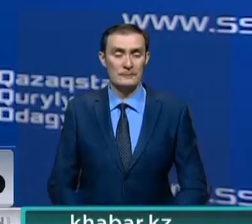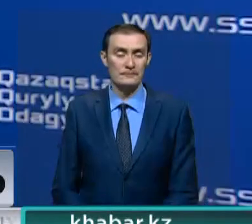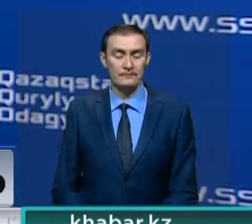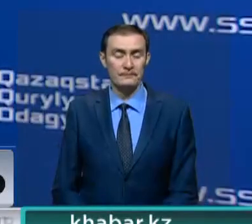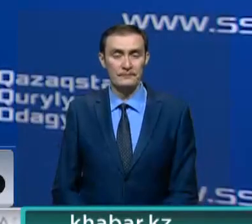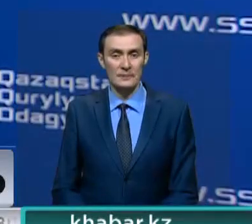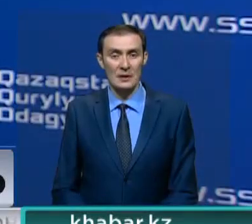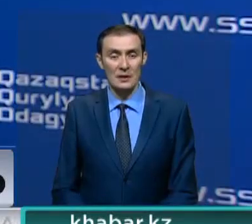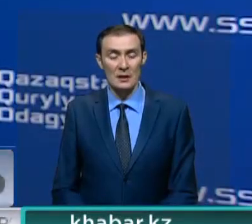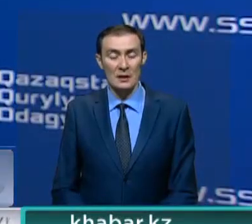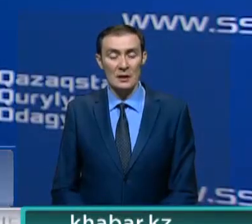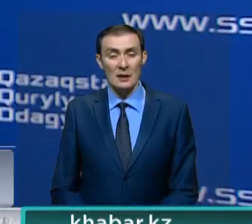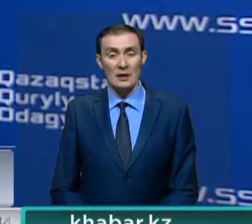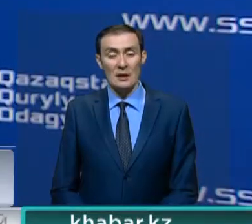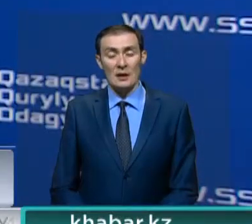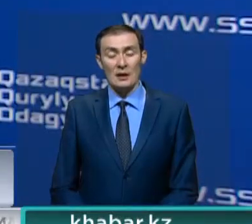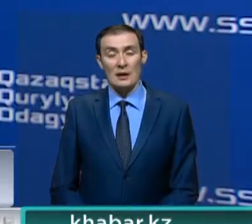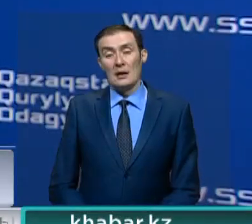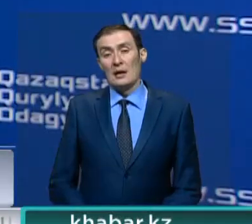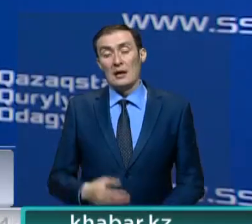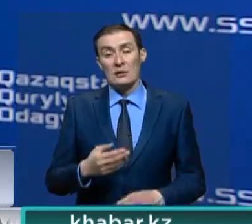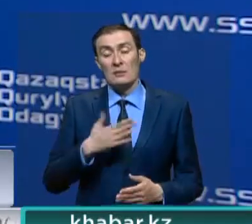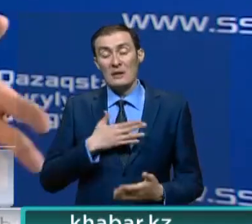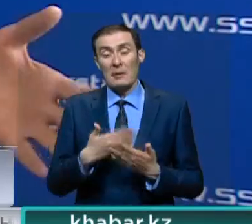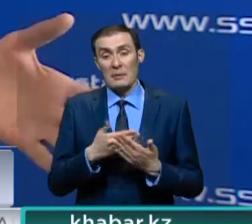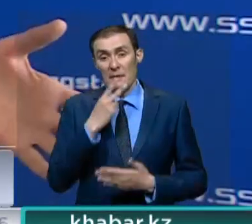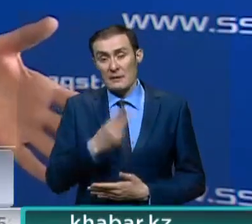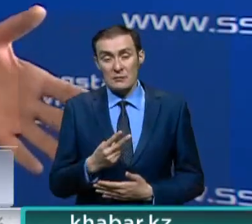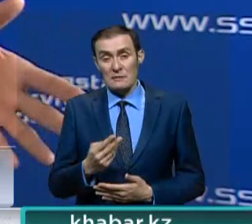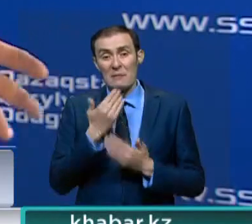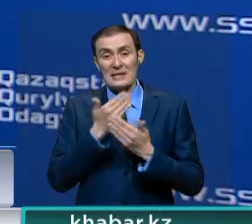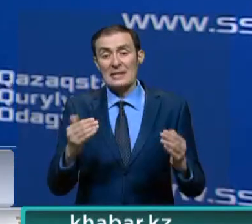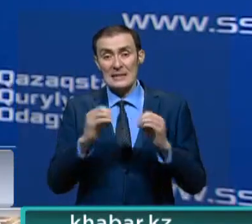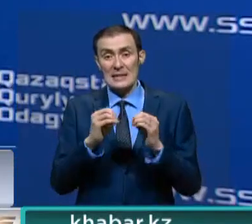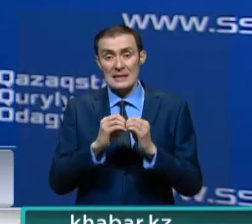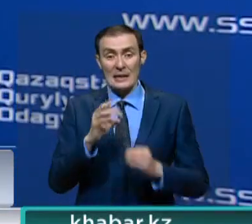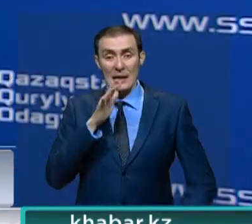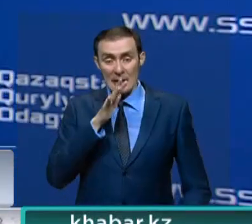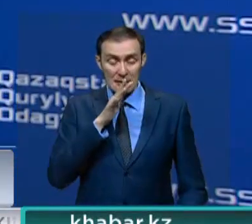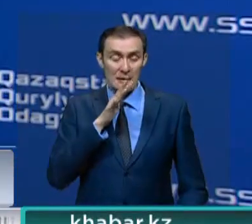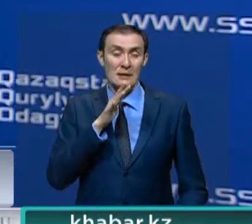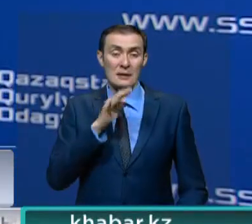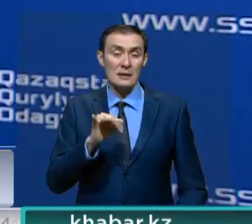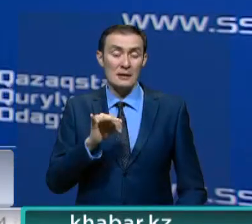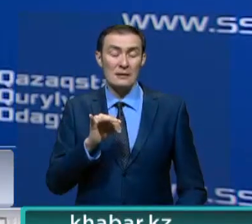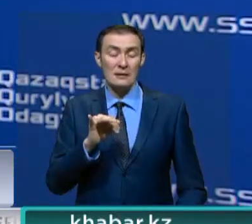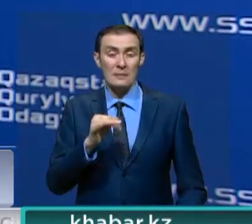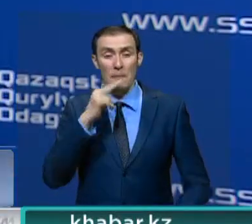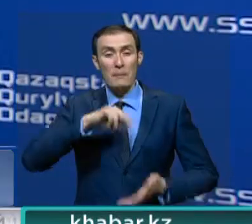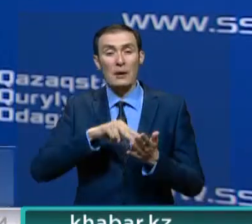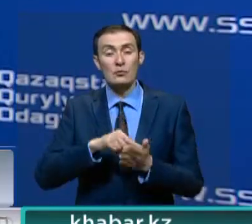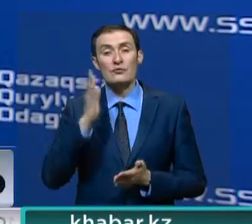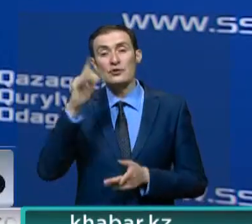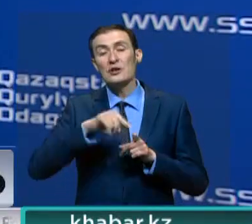Есть такой научный способ экстраполяции. Да? Мы наблюдаем последние 10 лет и делаем прогноз на